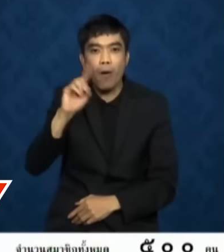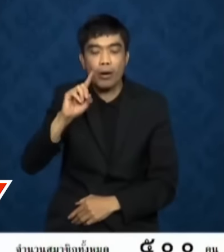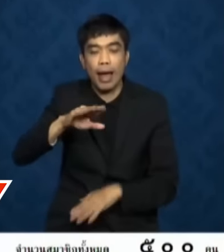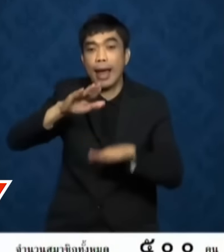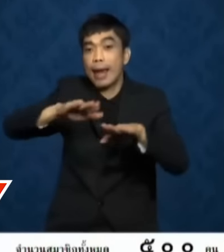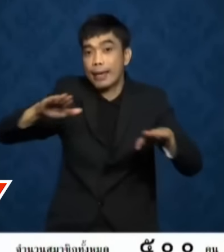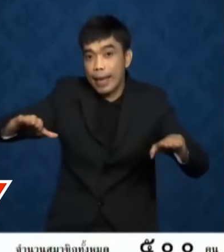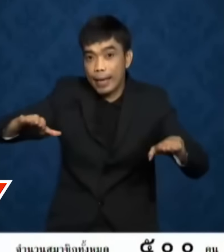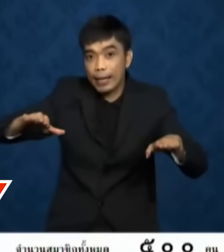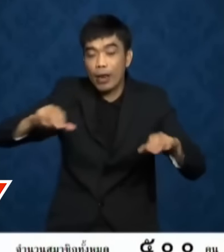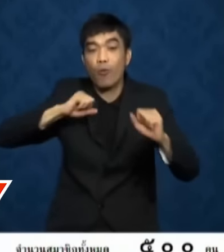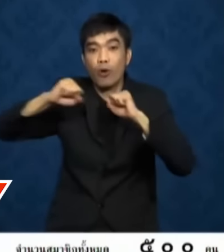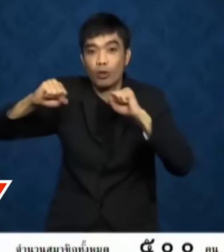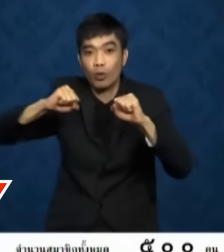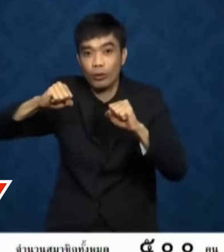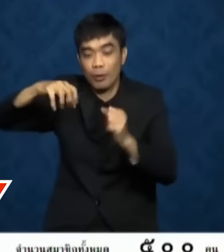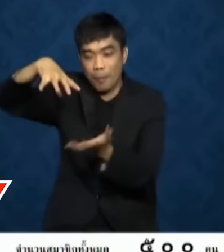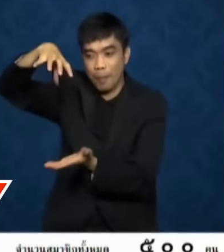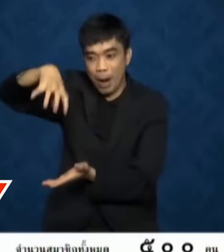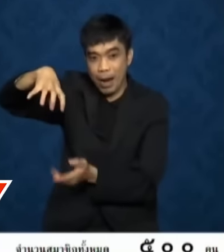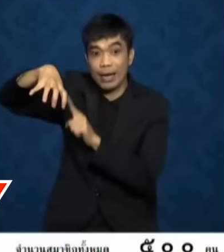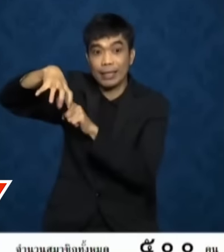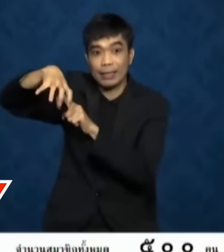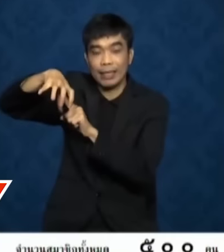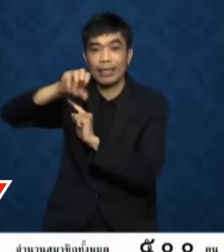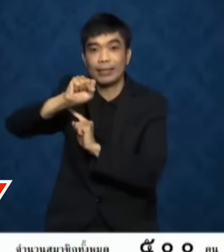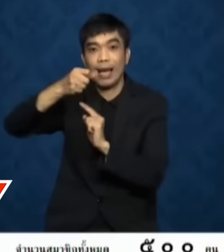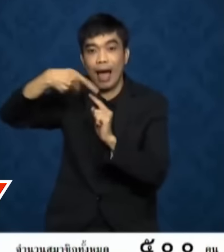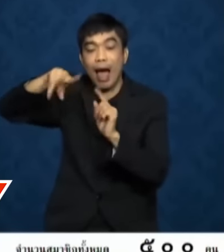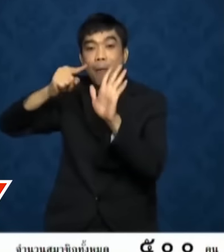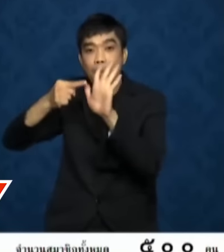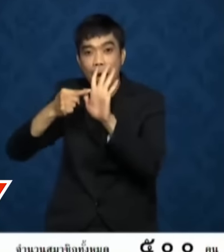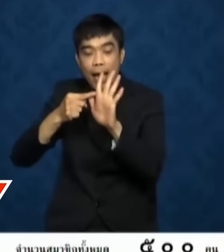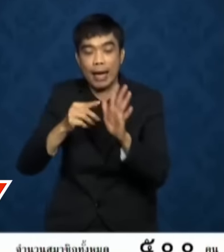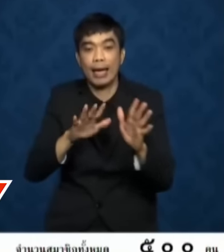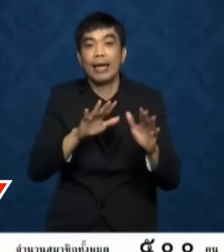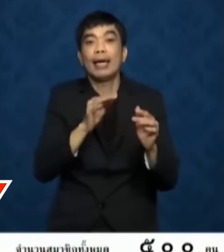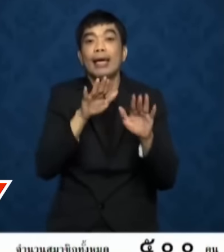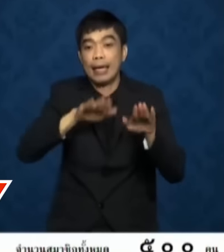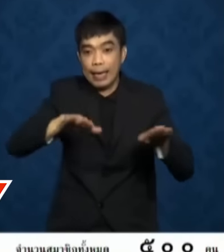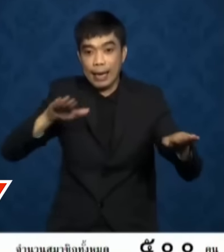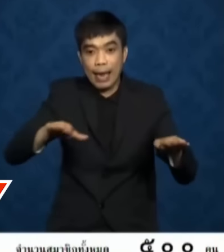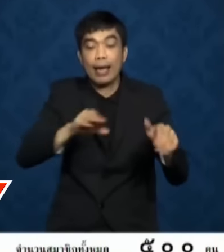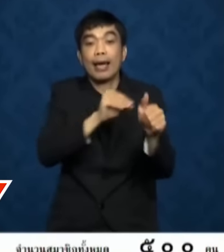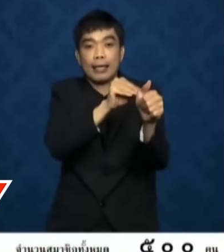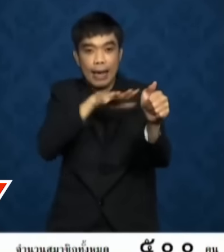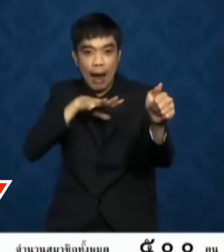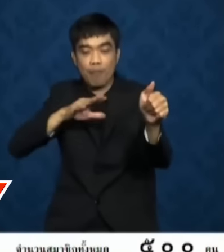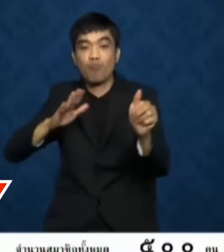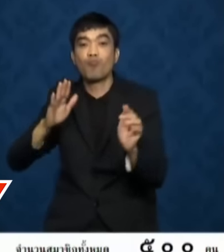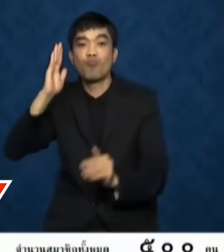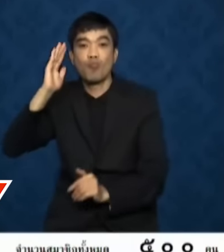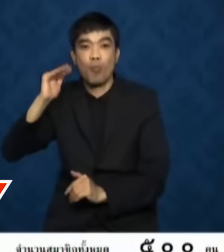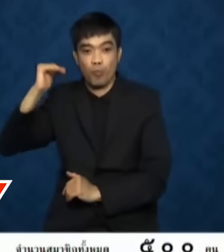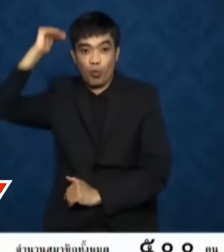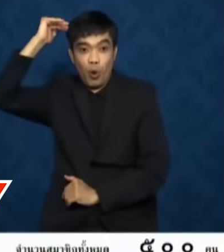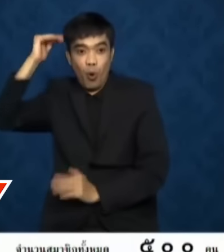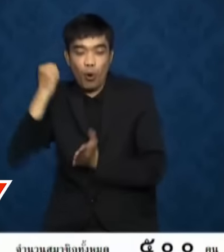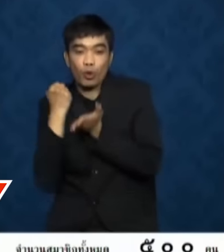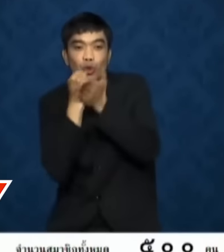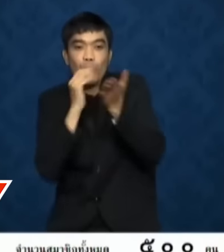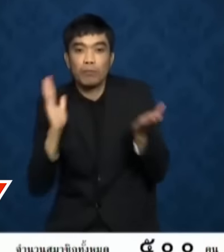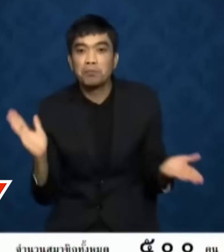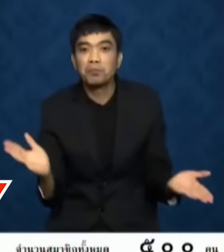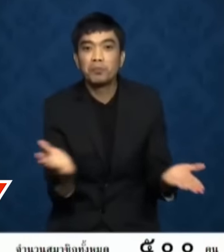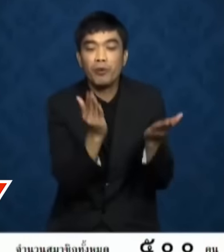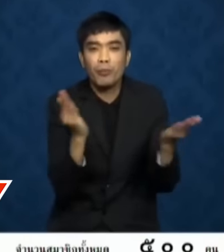ถูกตั้งขึ้นมาด้วยหลักการว่าเด็กนำผู้ใหญ่หนุนแต่มันก็มีความเสี่ยงครับว่าสภาเด็กและเยาวชนในหล